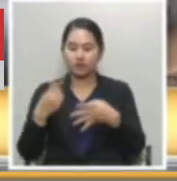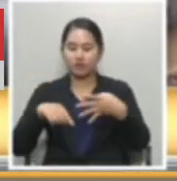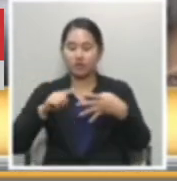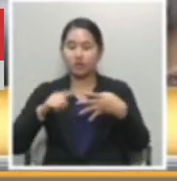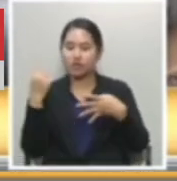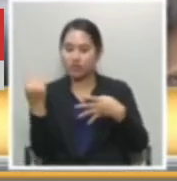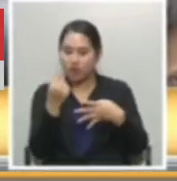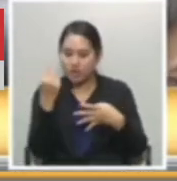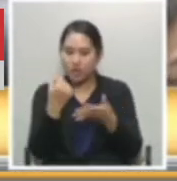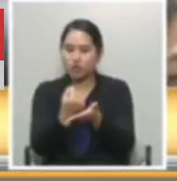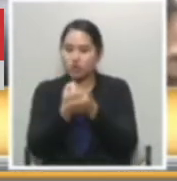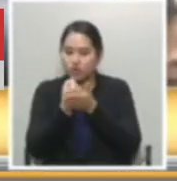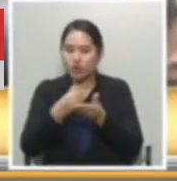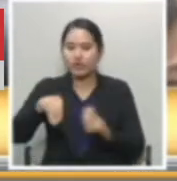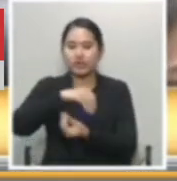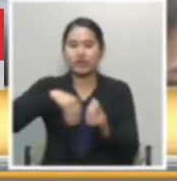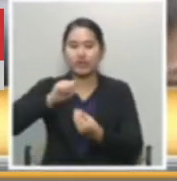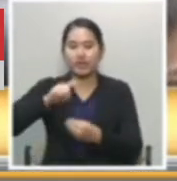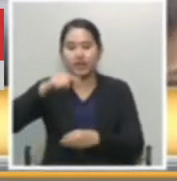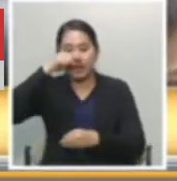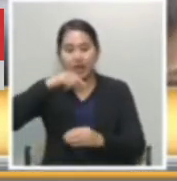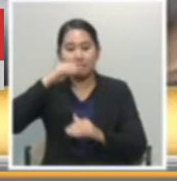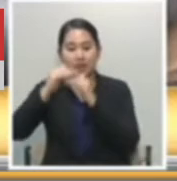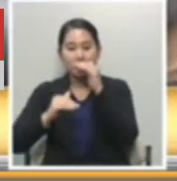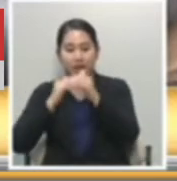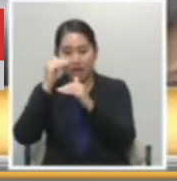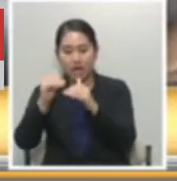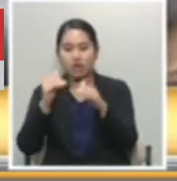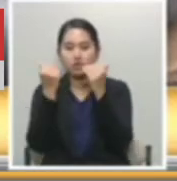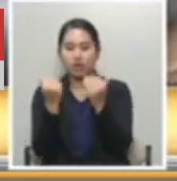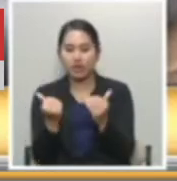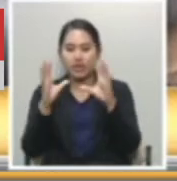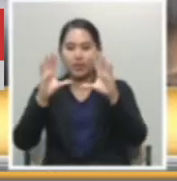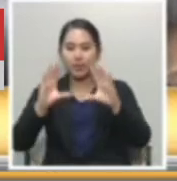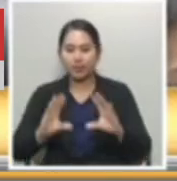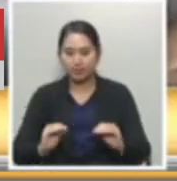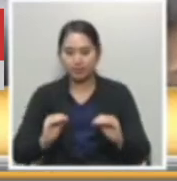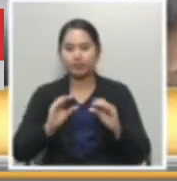ชุดเศรษฐกิจไทยทะยานไปข้างหน้าขณะนี้แป๊กครับ